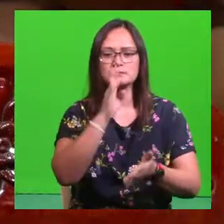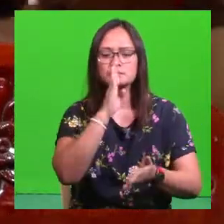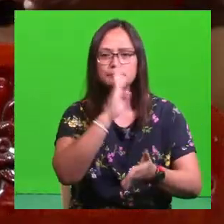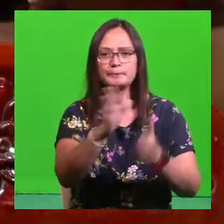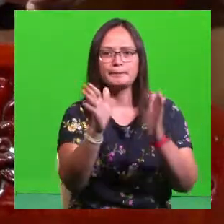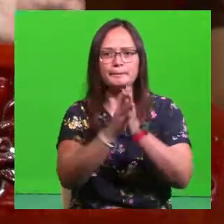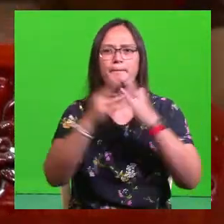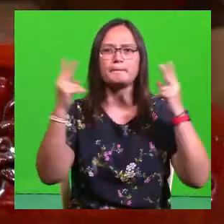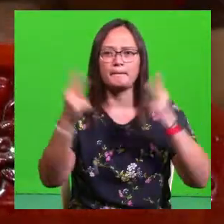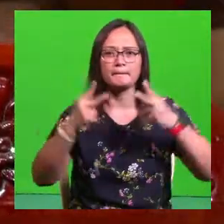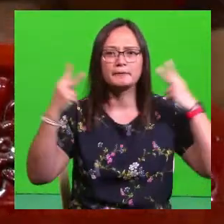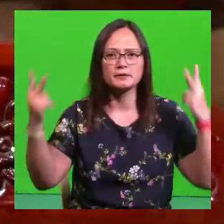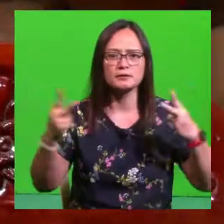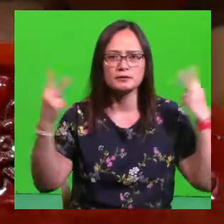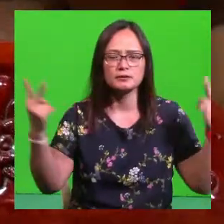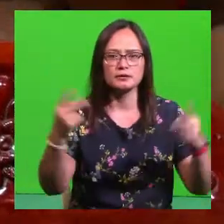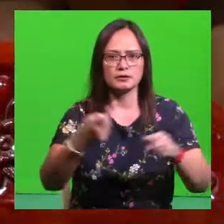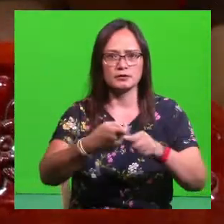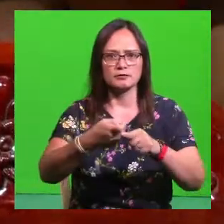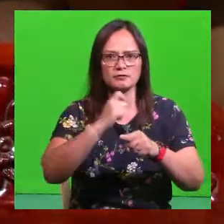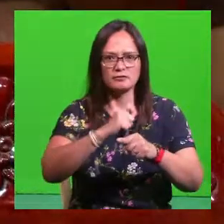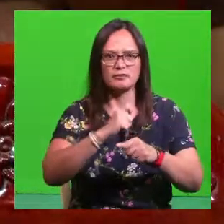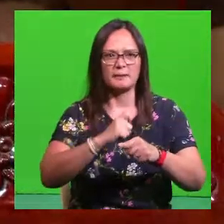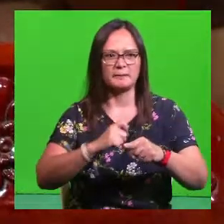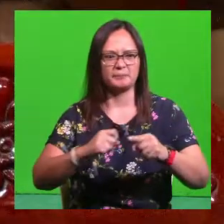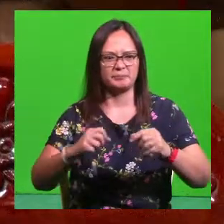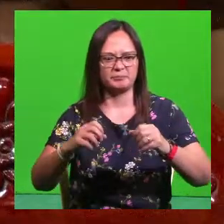from corruption to incorruption.